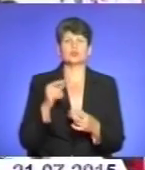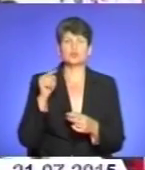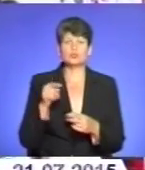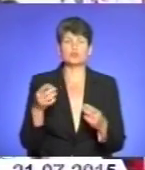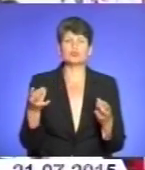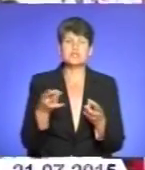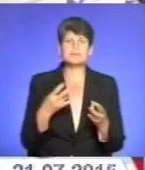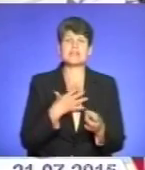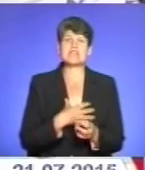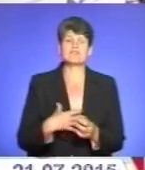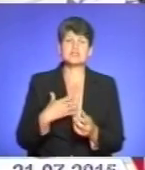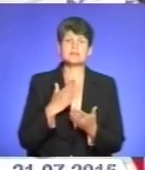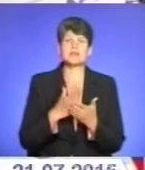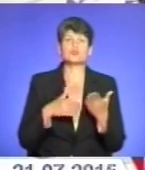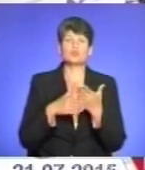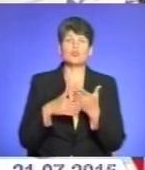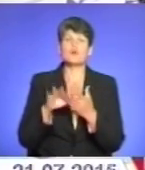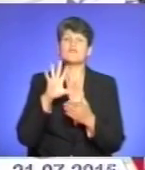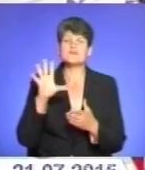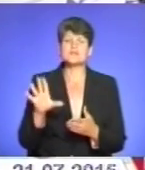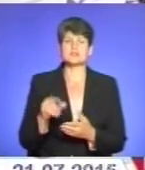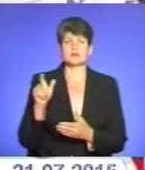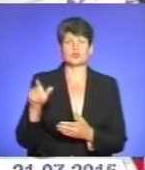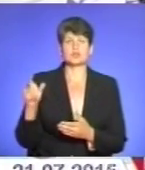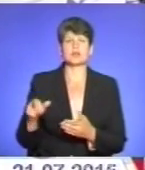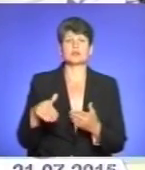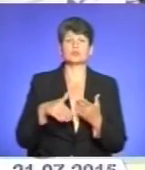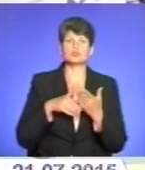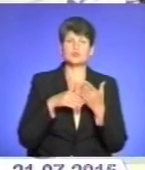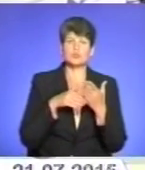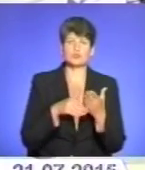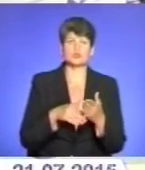потрібним та важливим є сприяння усіх небайдужих, які допоможуть долучитися до доброї справи.